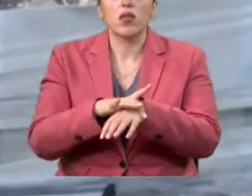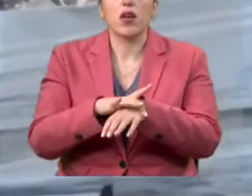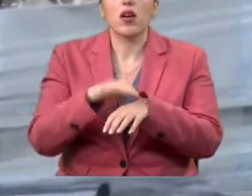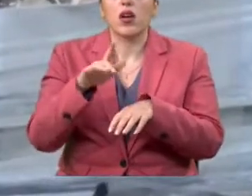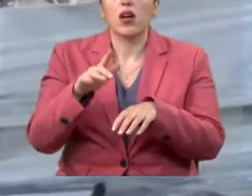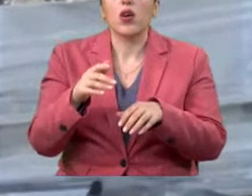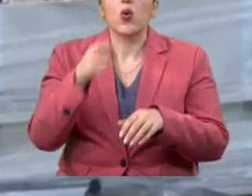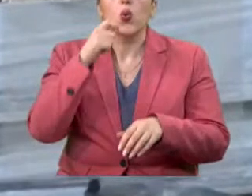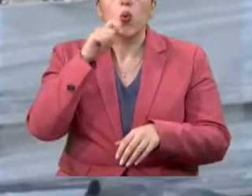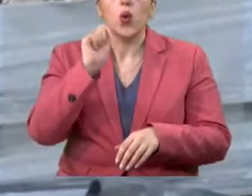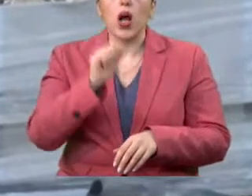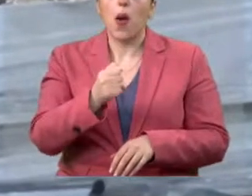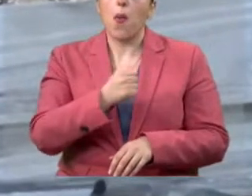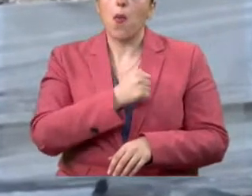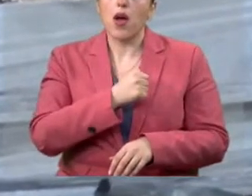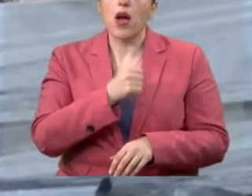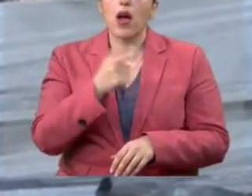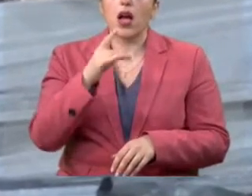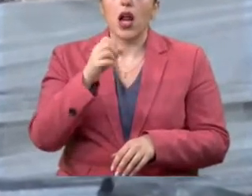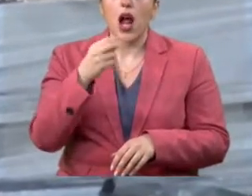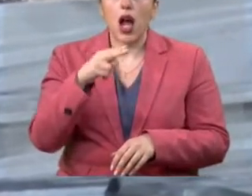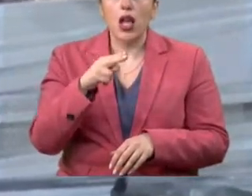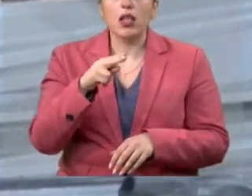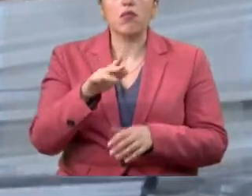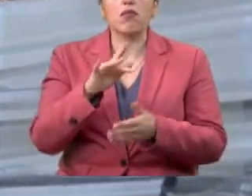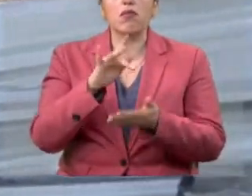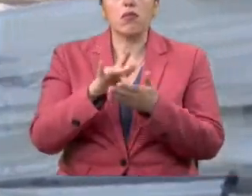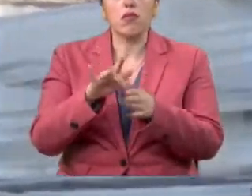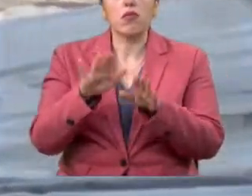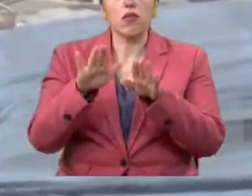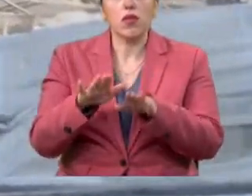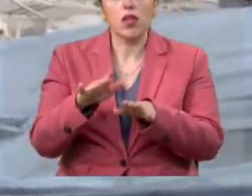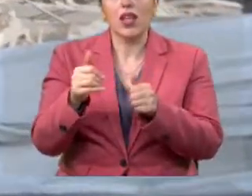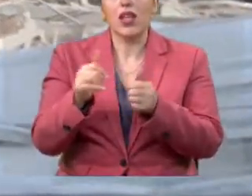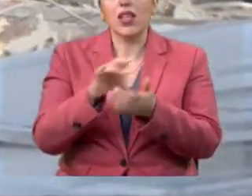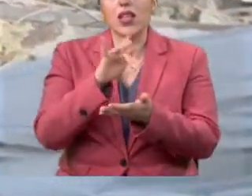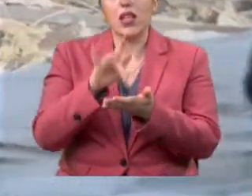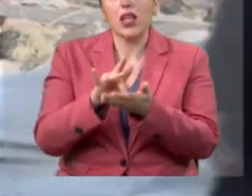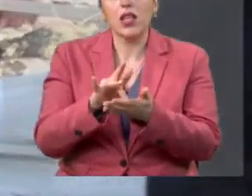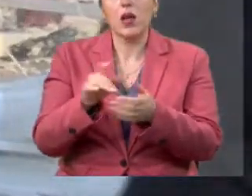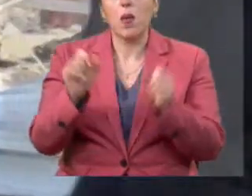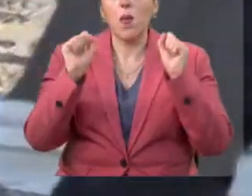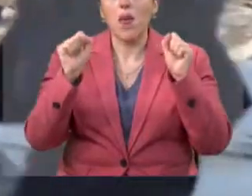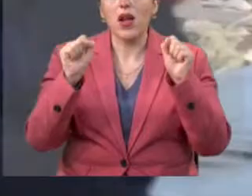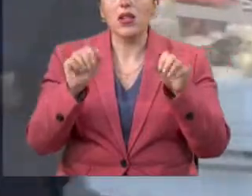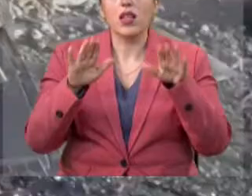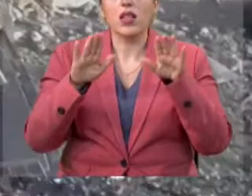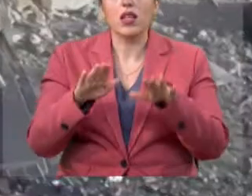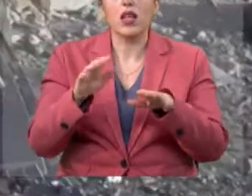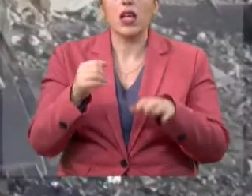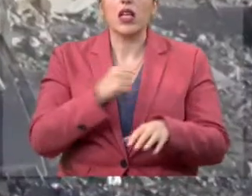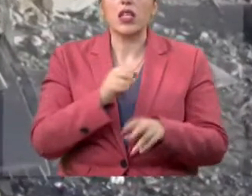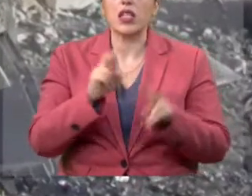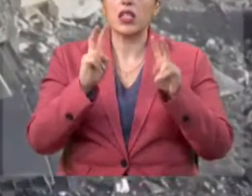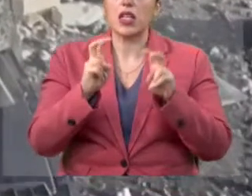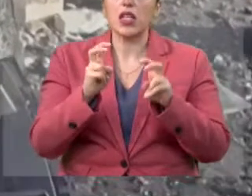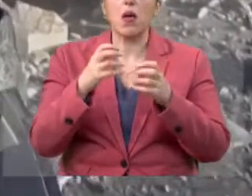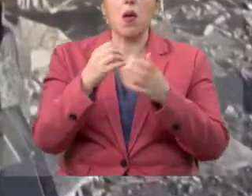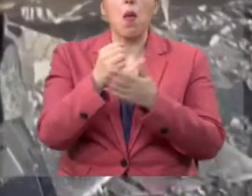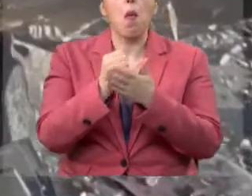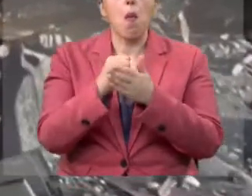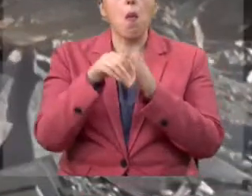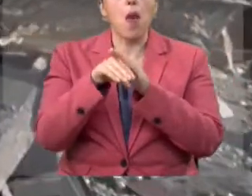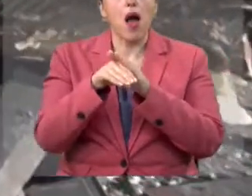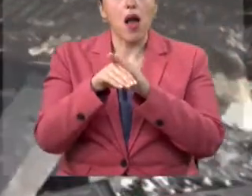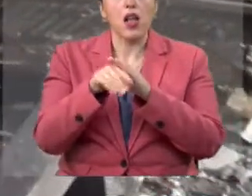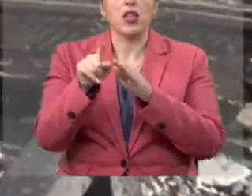կայանված ուկրաինական բանակի գրադ կայանքները, իսկ կենտրոնին հարակից մարզասրահի տարածքը որպես զինապահեստ է օգտագործվում։